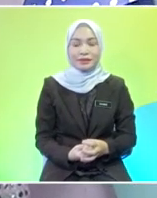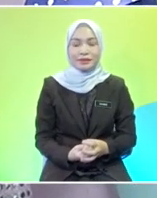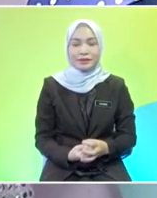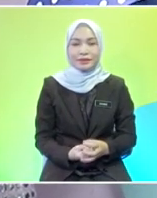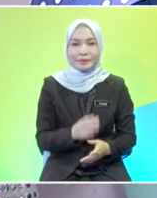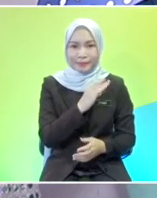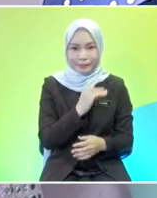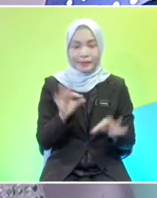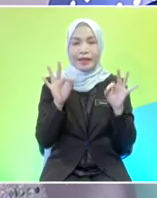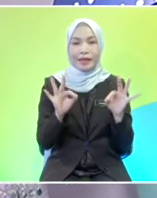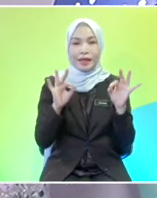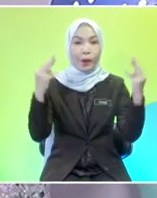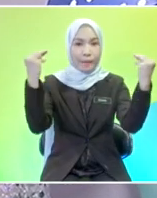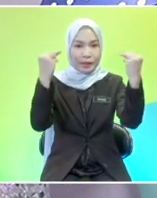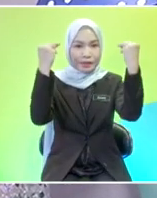meriah